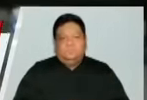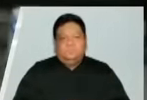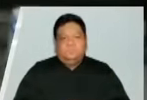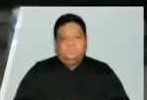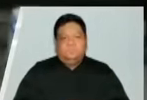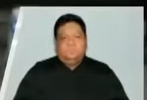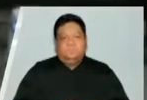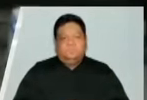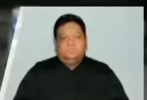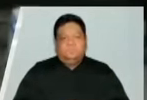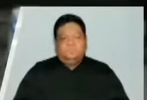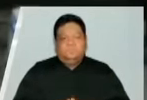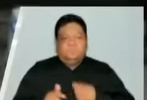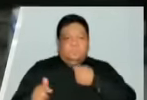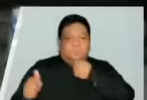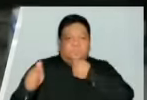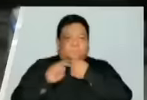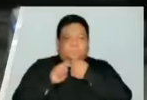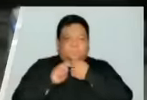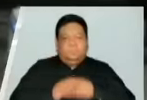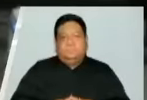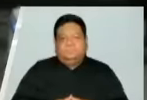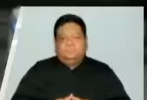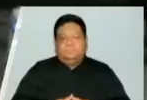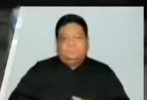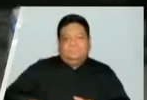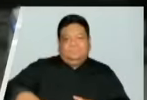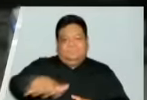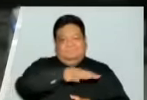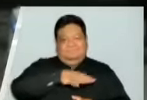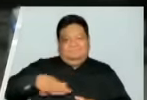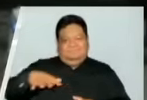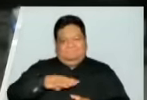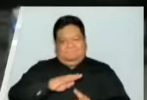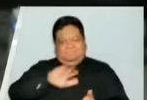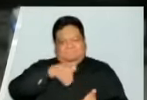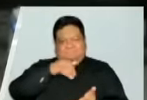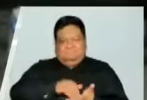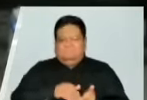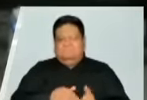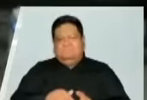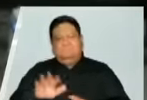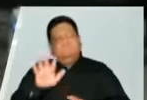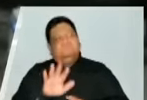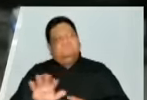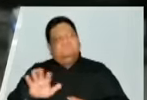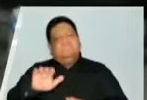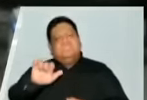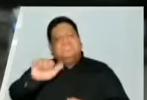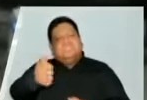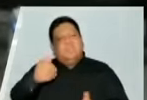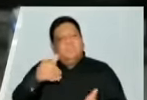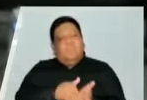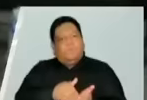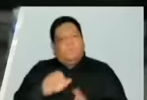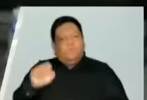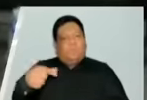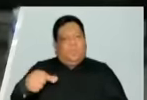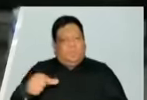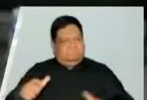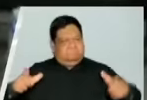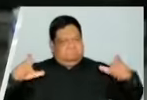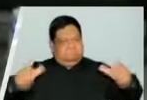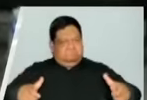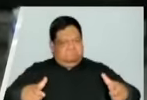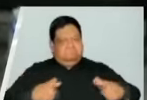Mel, naka-lockdown ngayon itong tinatayang 10 hektaryang compound na Pogo Hub dito sa Banban, Tarlac. Kaninang umaga ay niraid ito ng